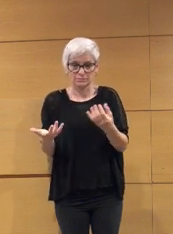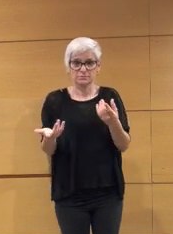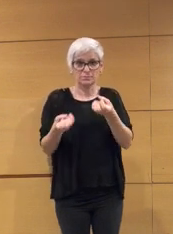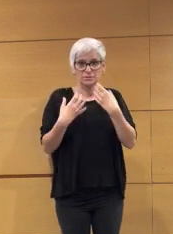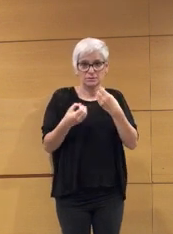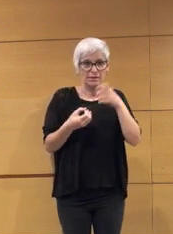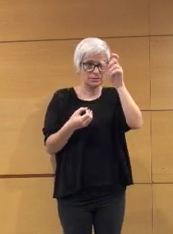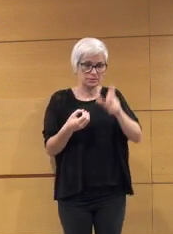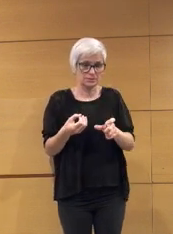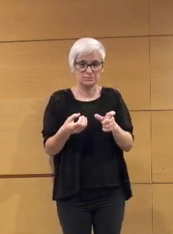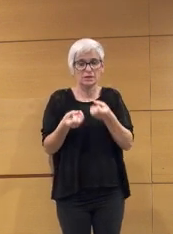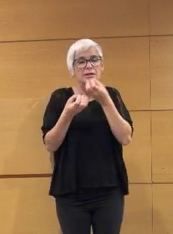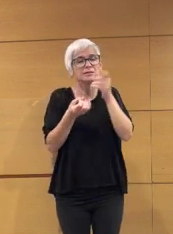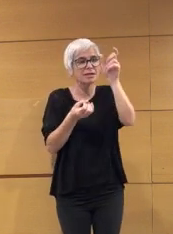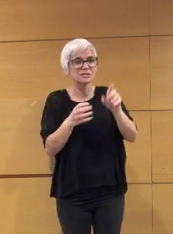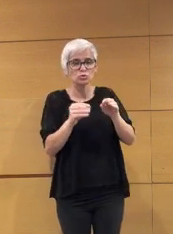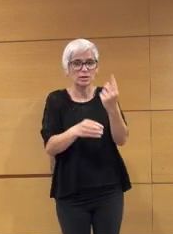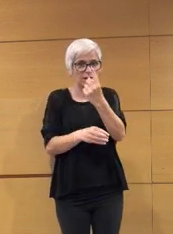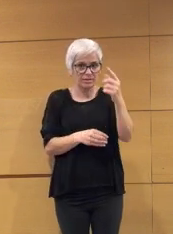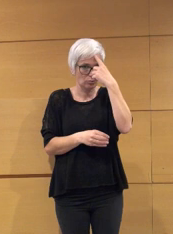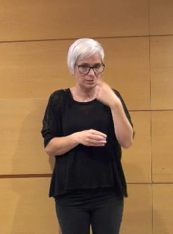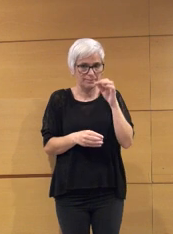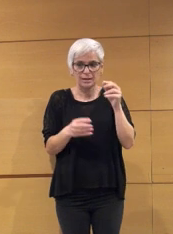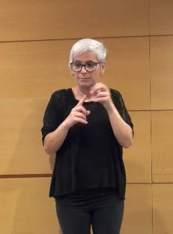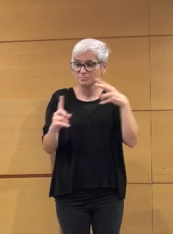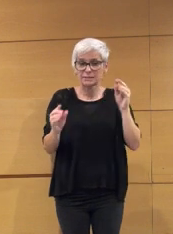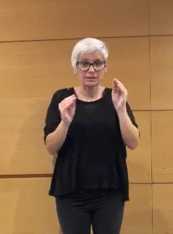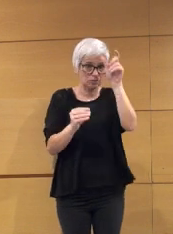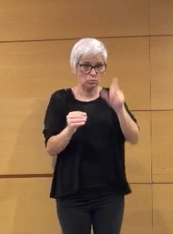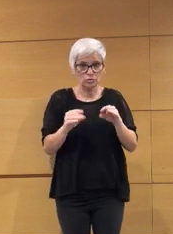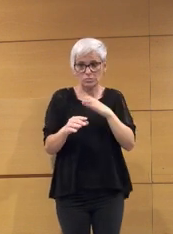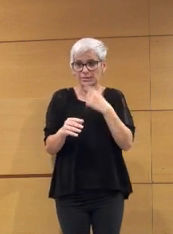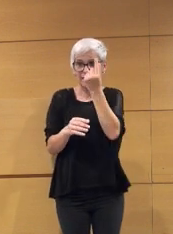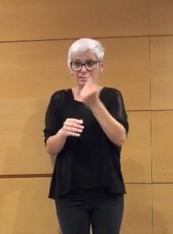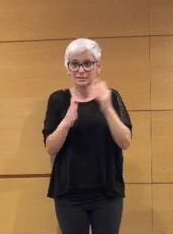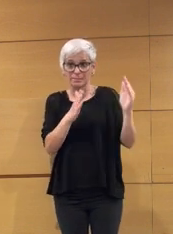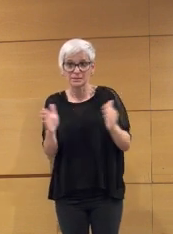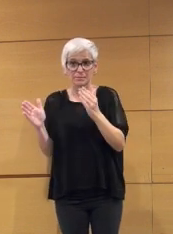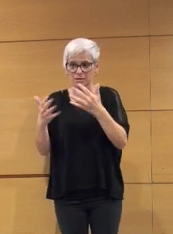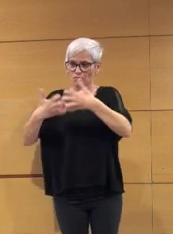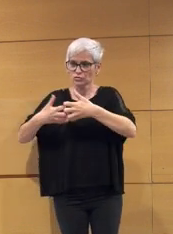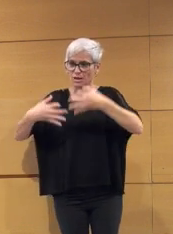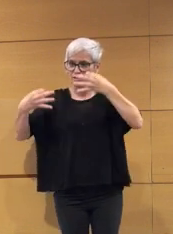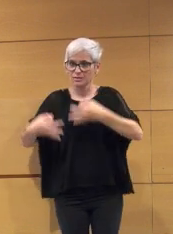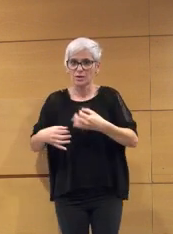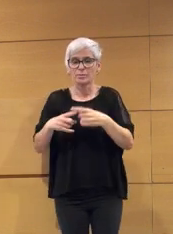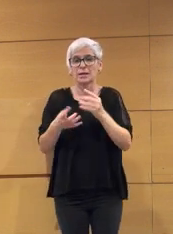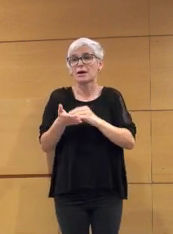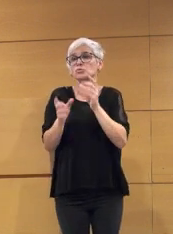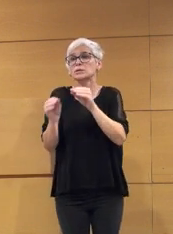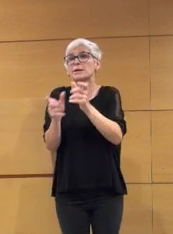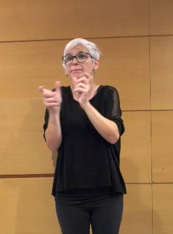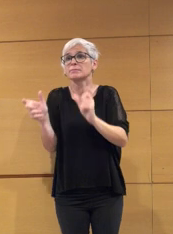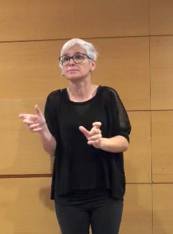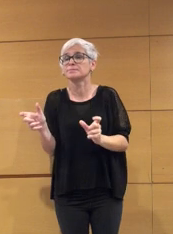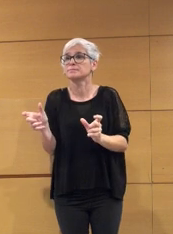necessitats d'usuari, la perspectiva centrada també en l'usuari, en la fase de disseny funcional. Moltes vegades ens trobem una tecnologia, crec